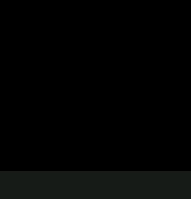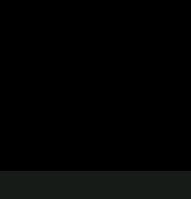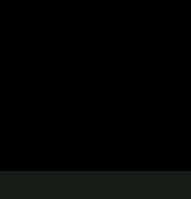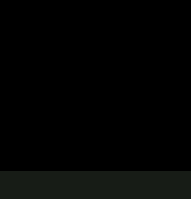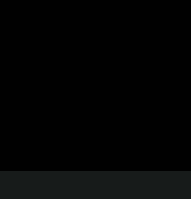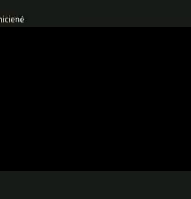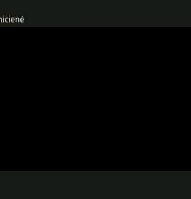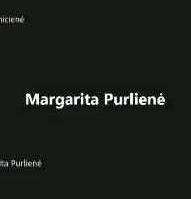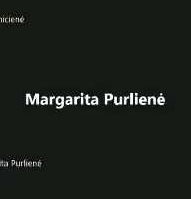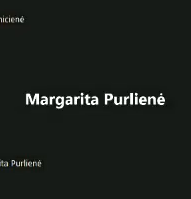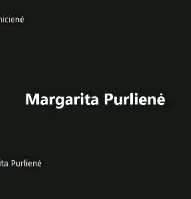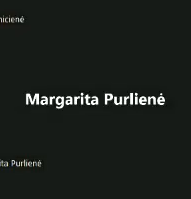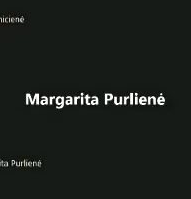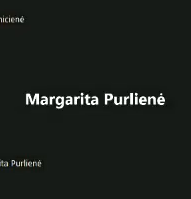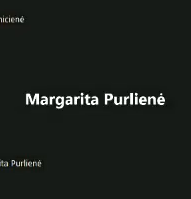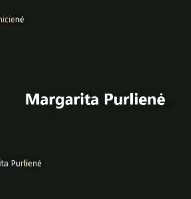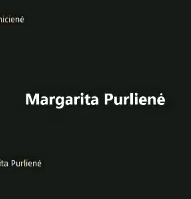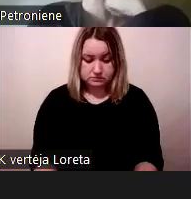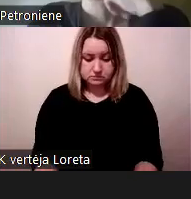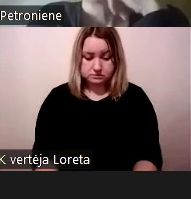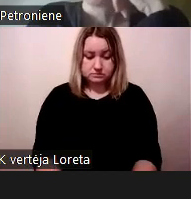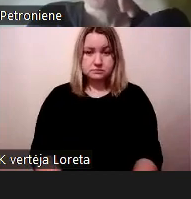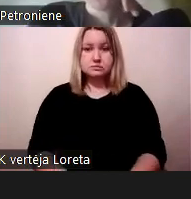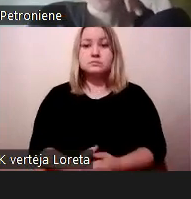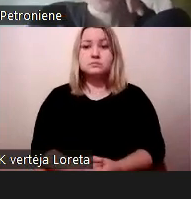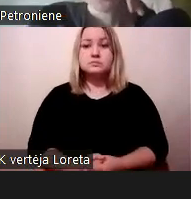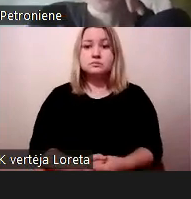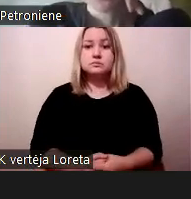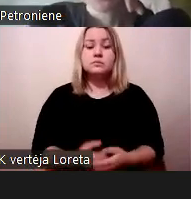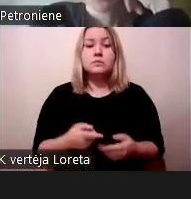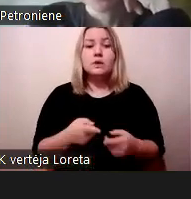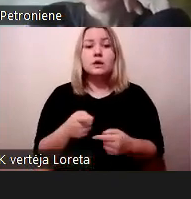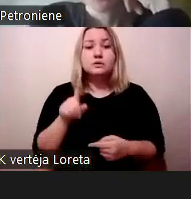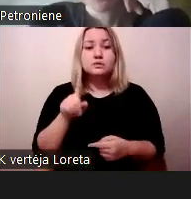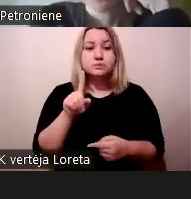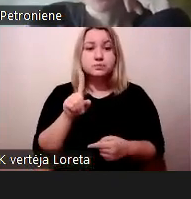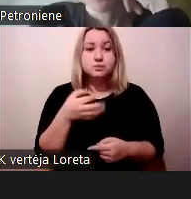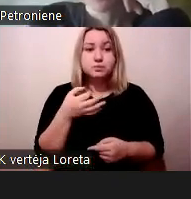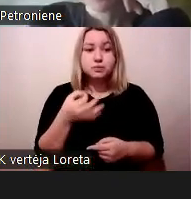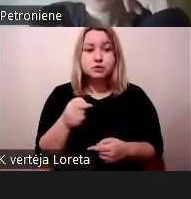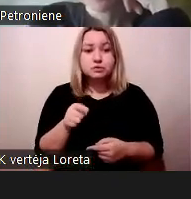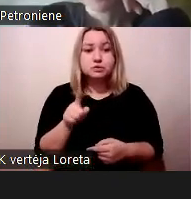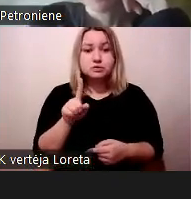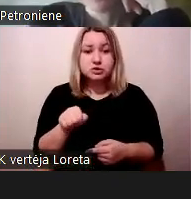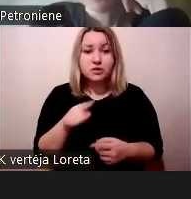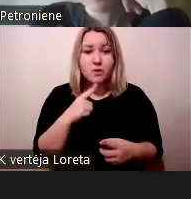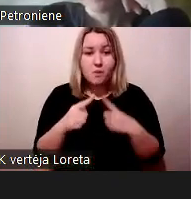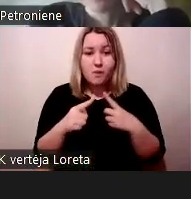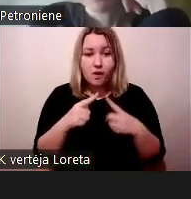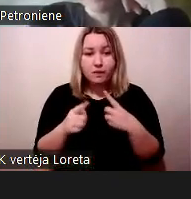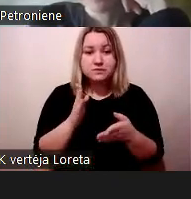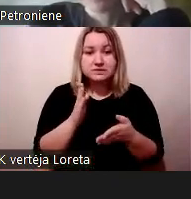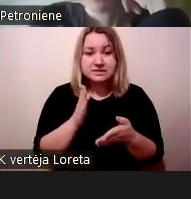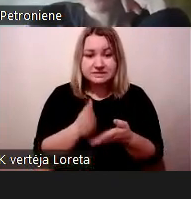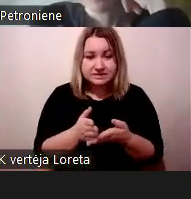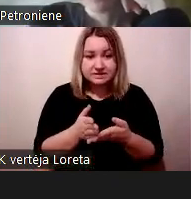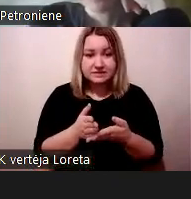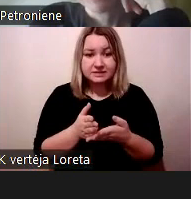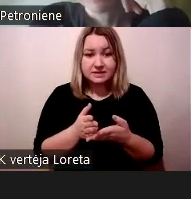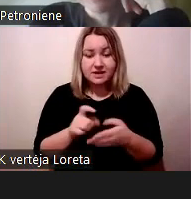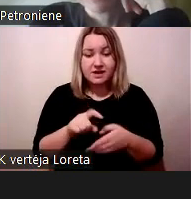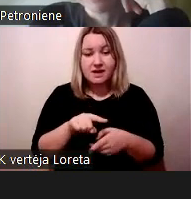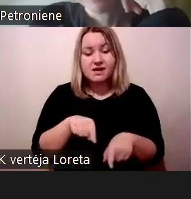jūs rengiatės daryti? Tai vat sako, kad žino, jog šitas pokalbis yra tikrai